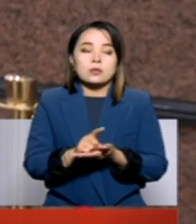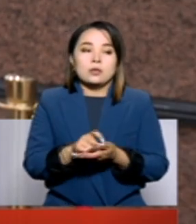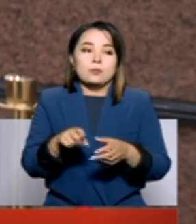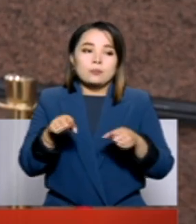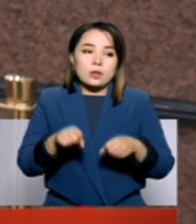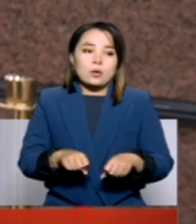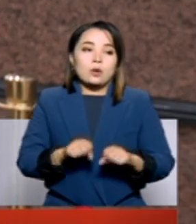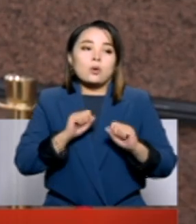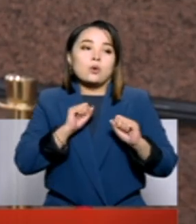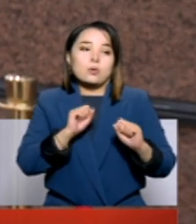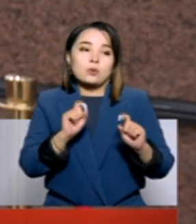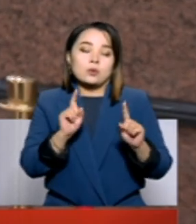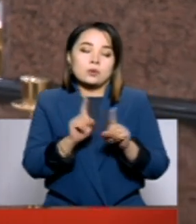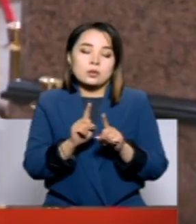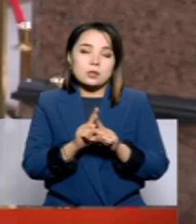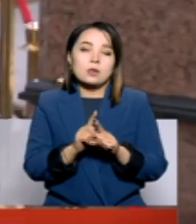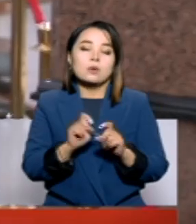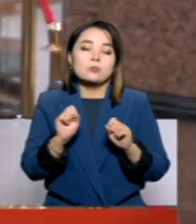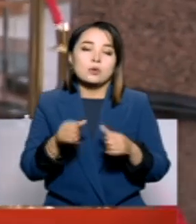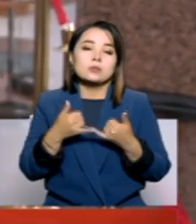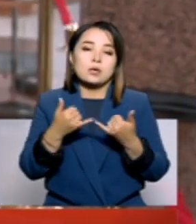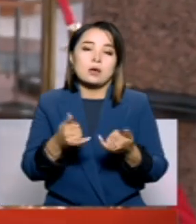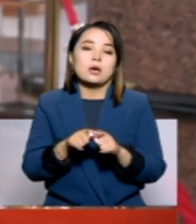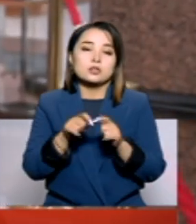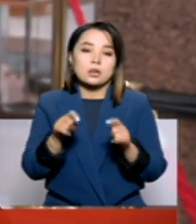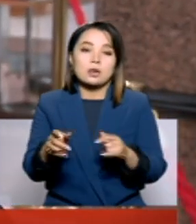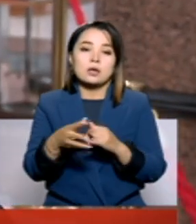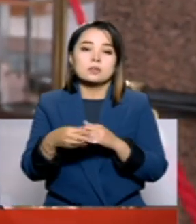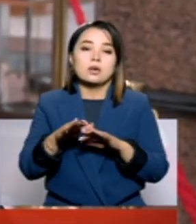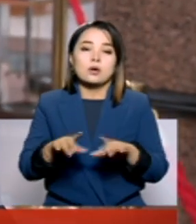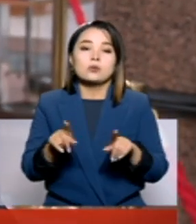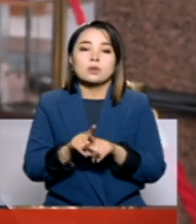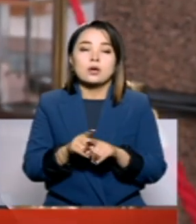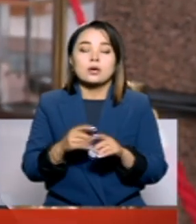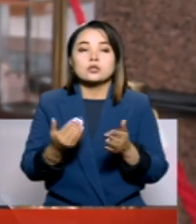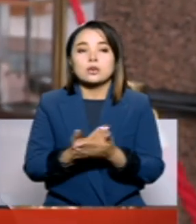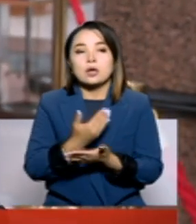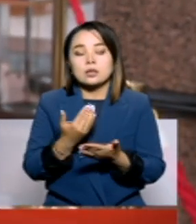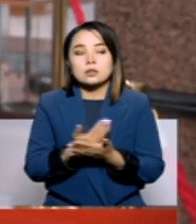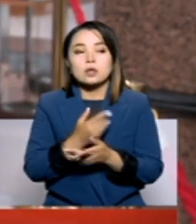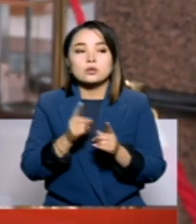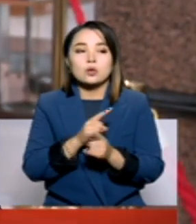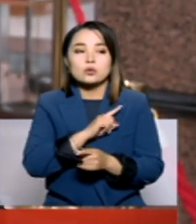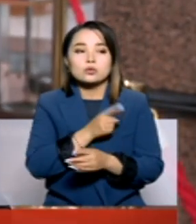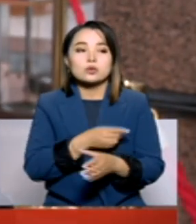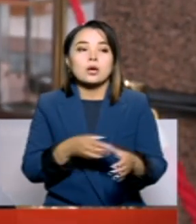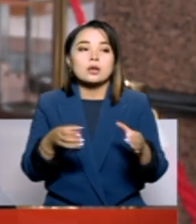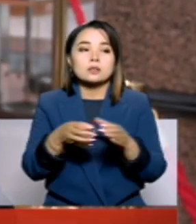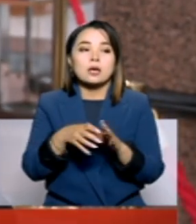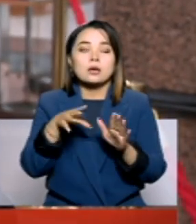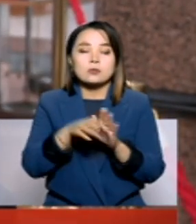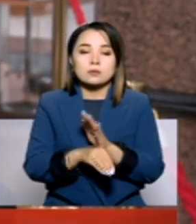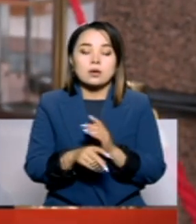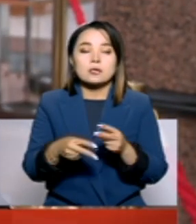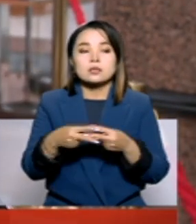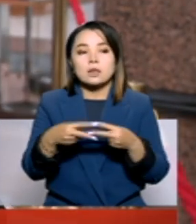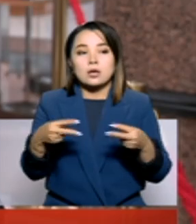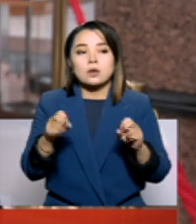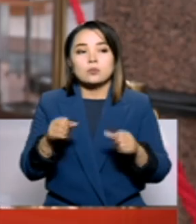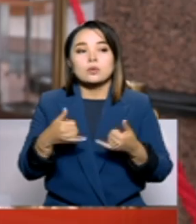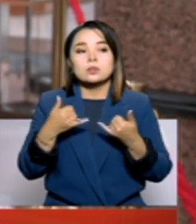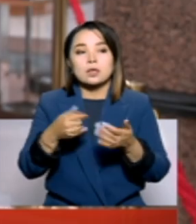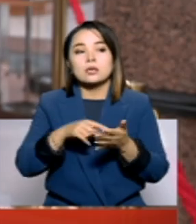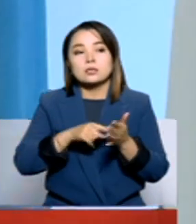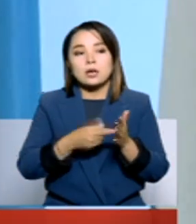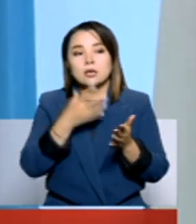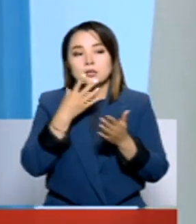да бір мүмкіндік ашатын, оны басқа да аймақтық немесе жаһандық күштердің ықпалын теңестіру мақсатында да біз